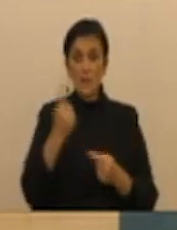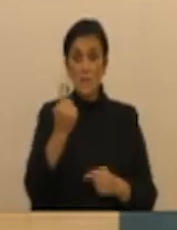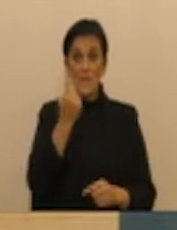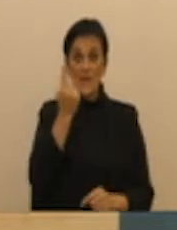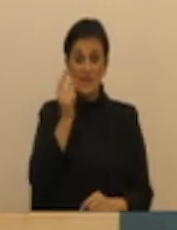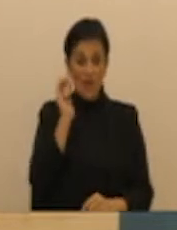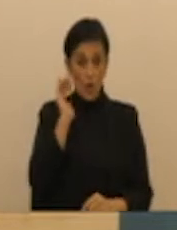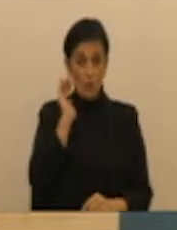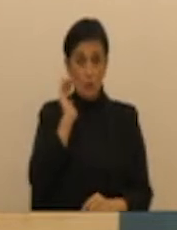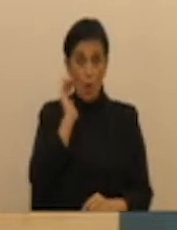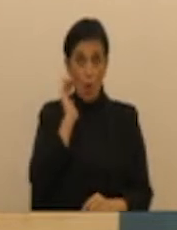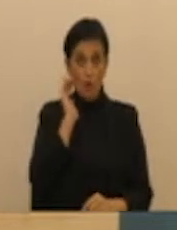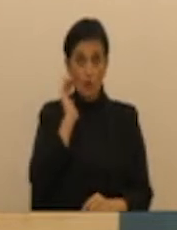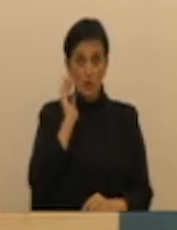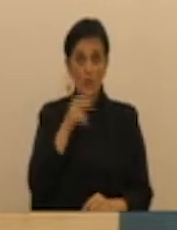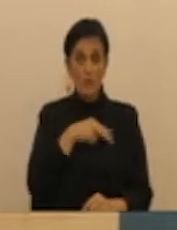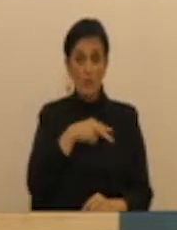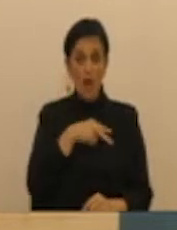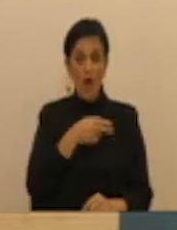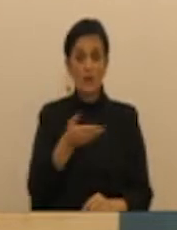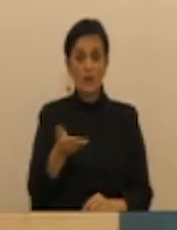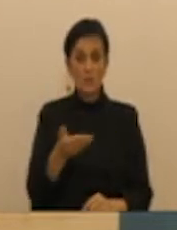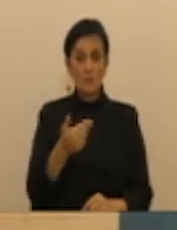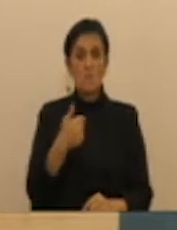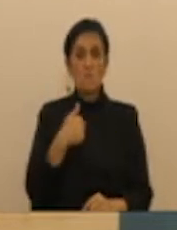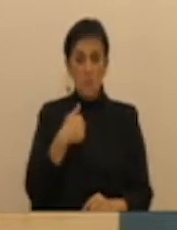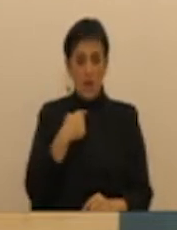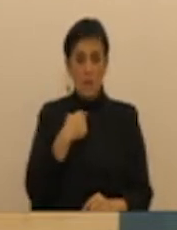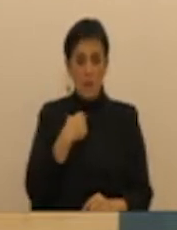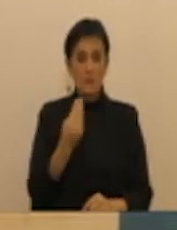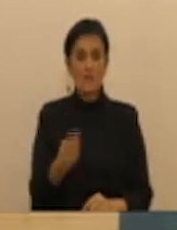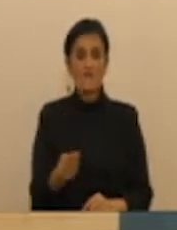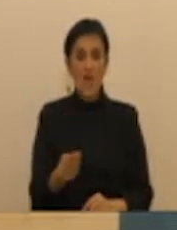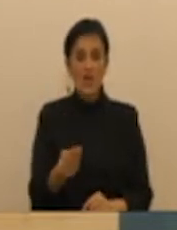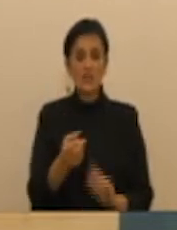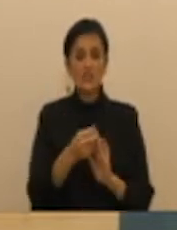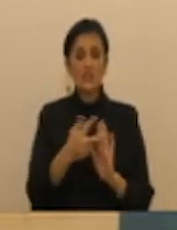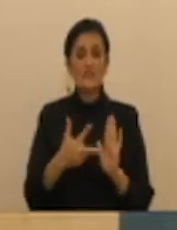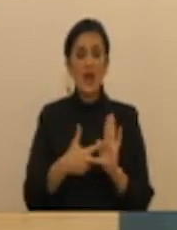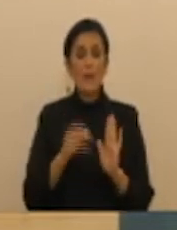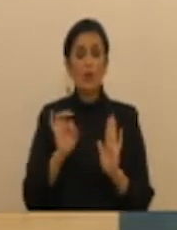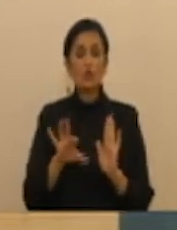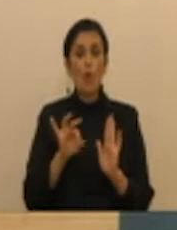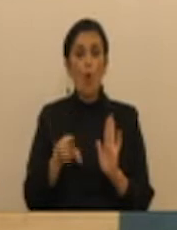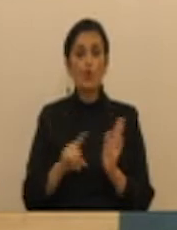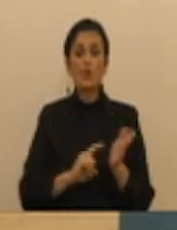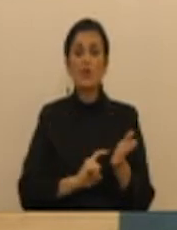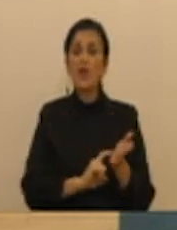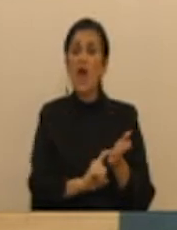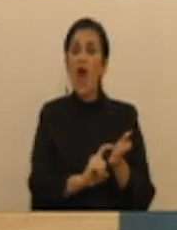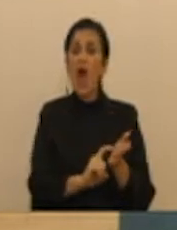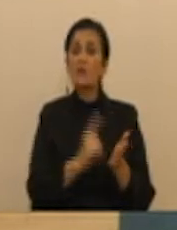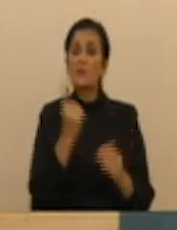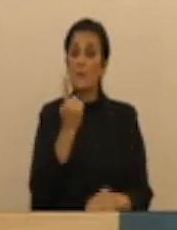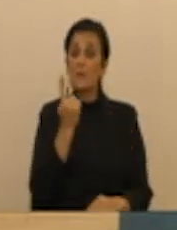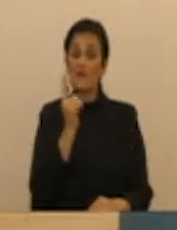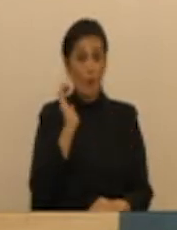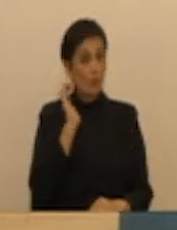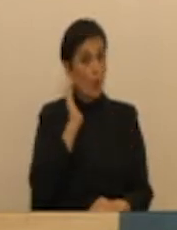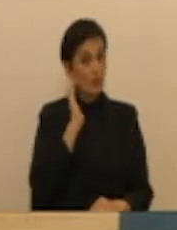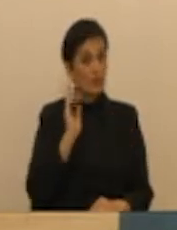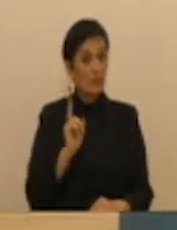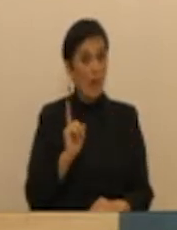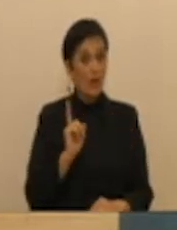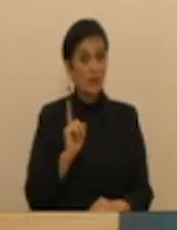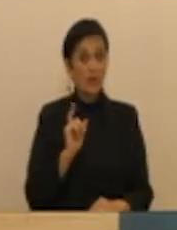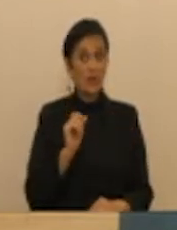მოსმებით გავიდა პარლამენტში და მეც მამივეცი 18 ოქტომბერს. ხას უსვამ პირველი მოსმენით,